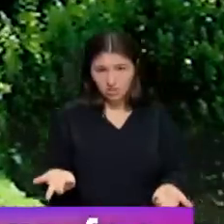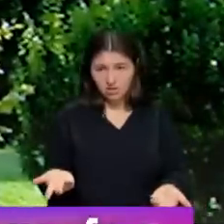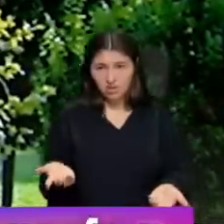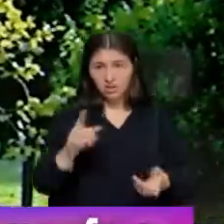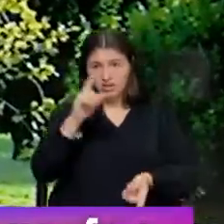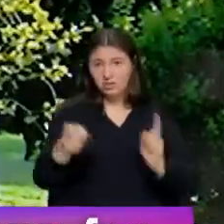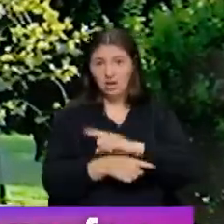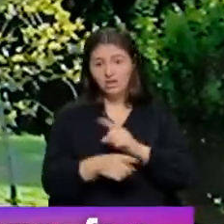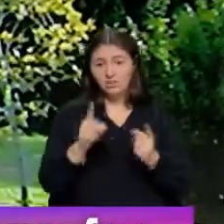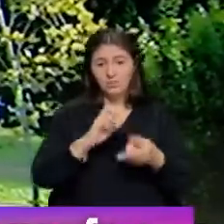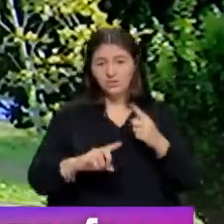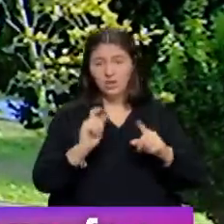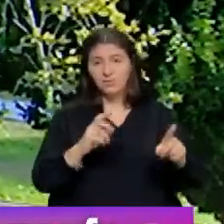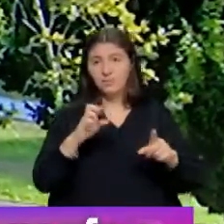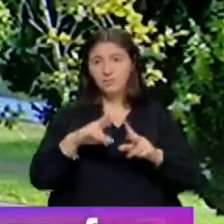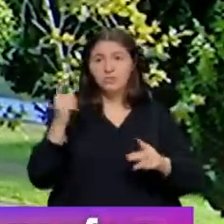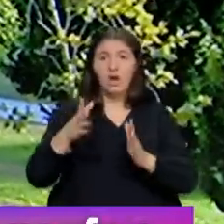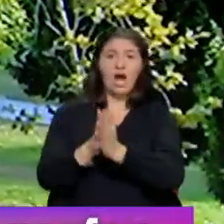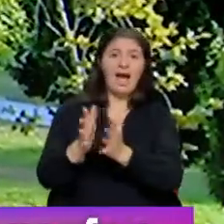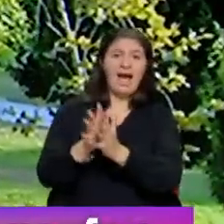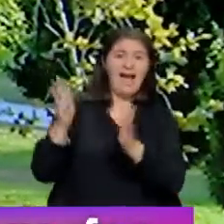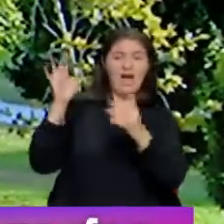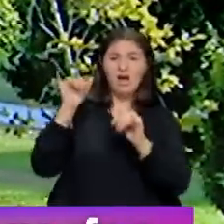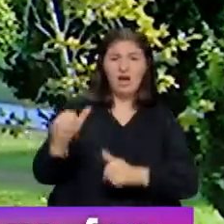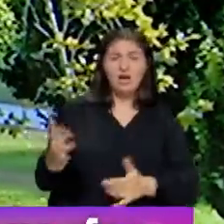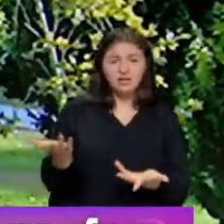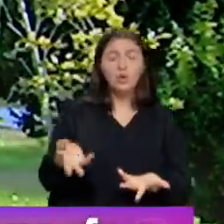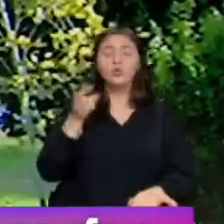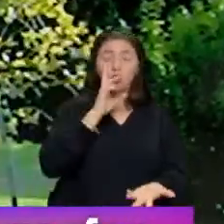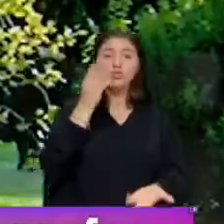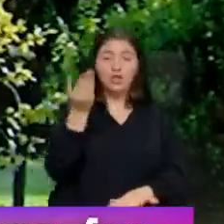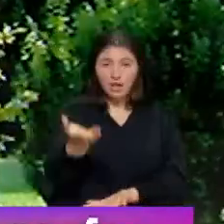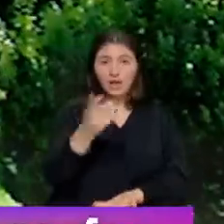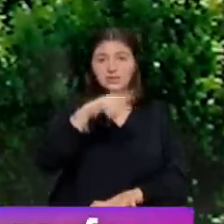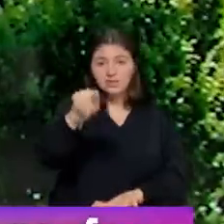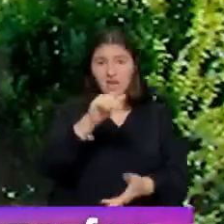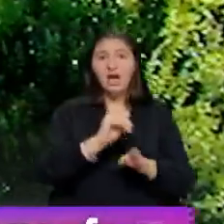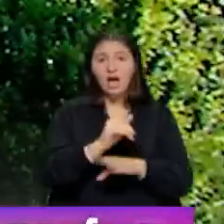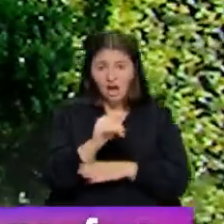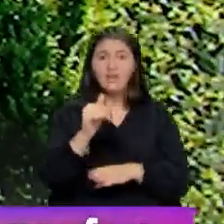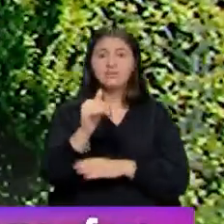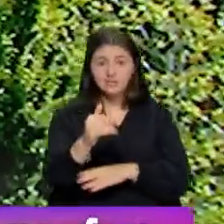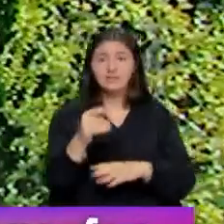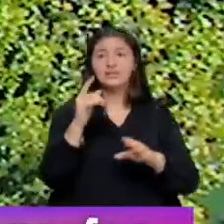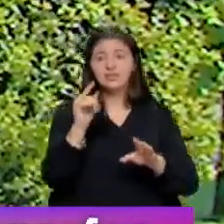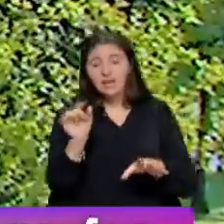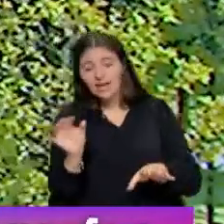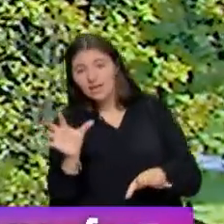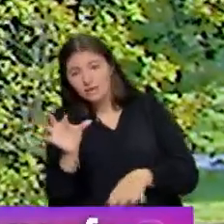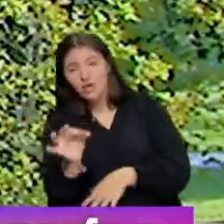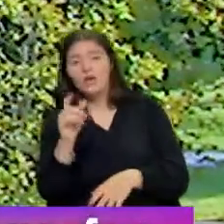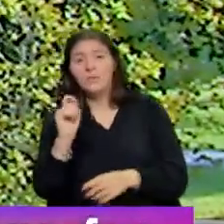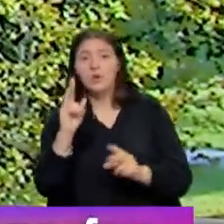tam tersi bir politika uygulayan Mehmet şimşek'i alkışlıyor Neticede sizin hayatınızda değen sizin